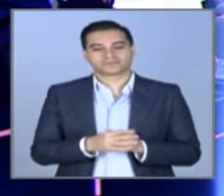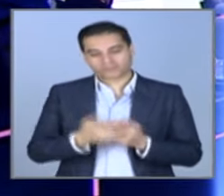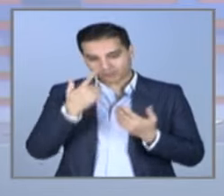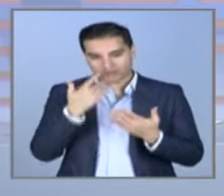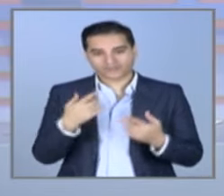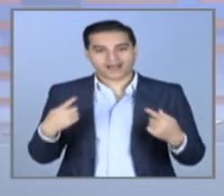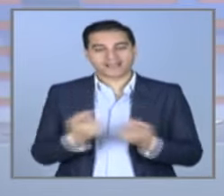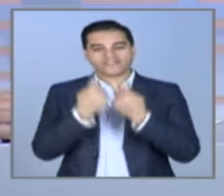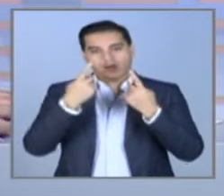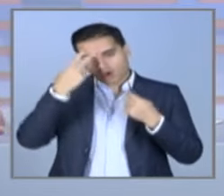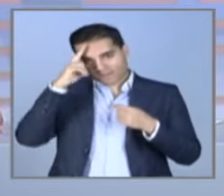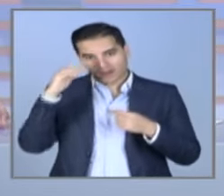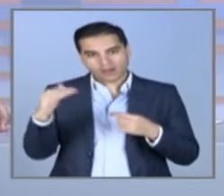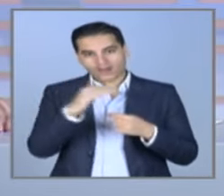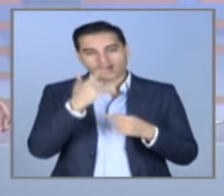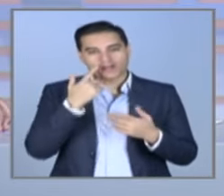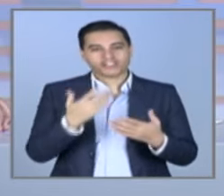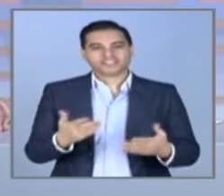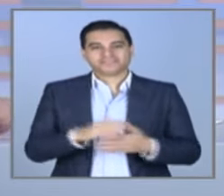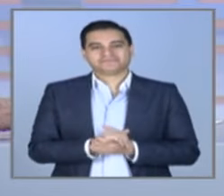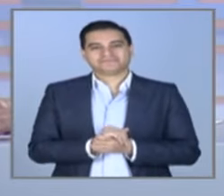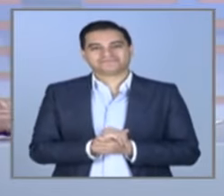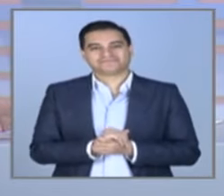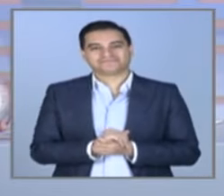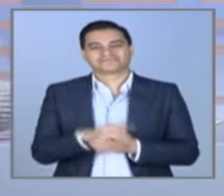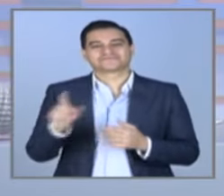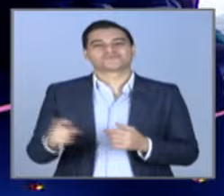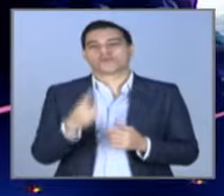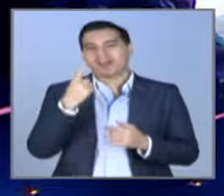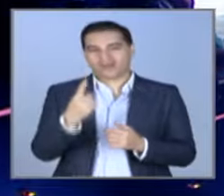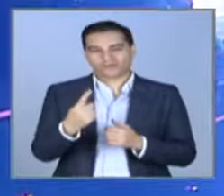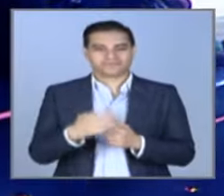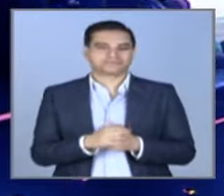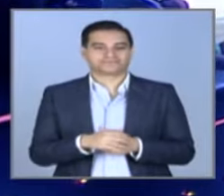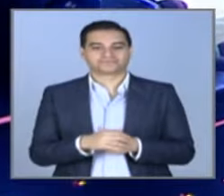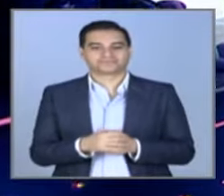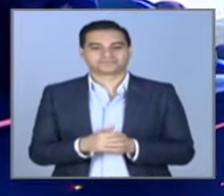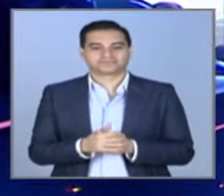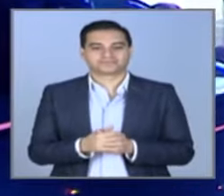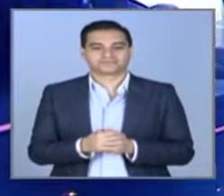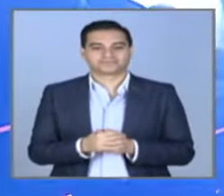هنشوف الهدف الاول لعيله مين. السؤال الاول